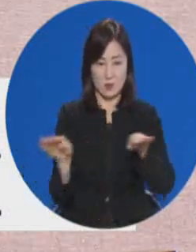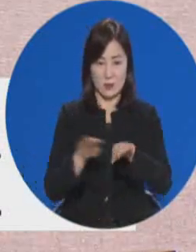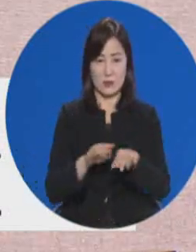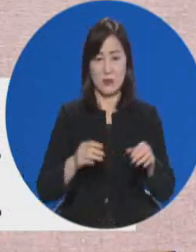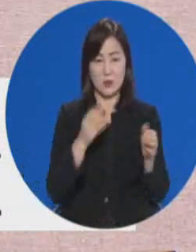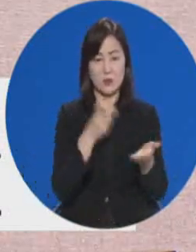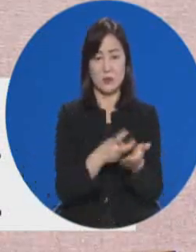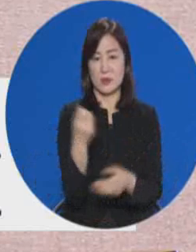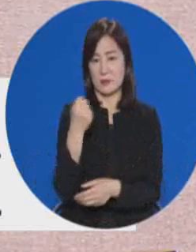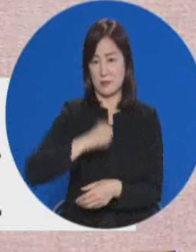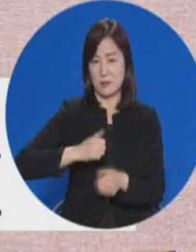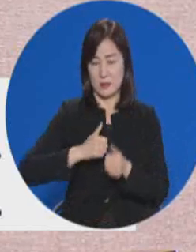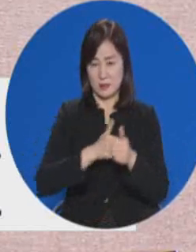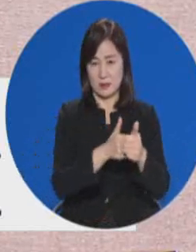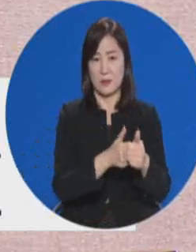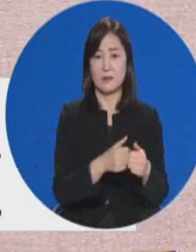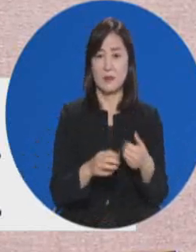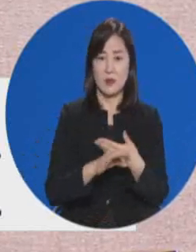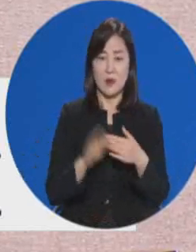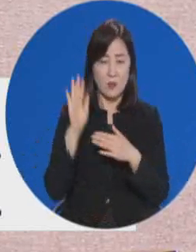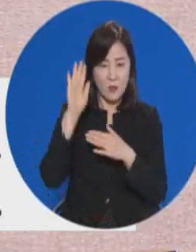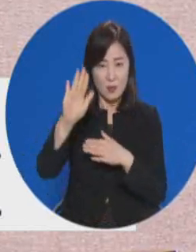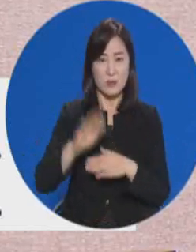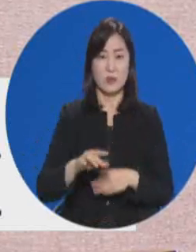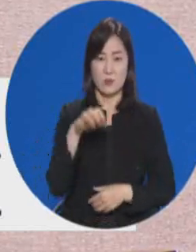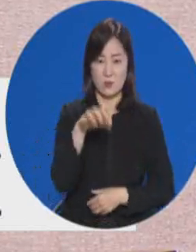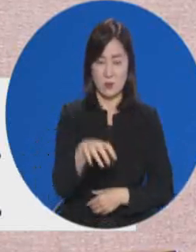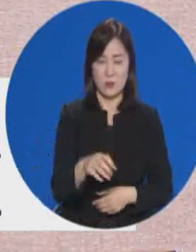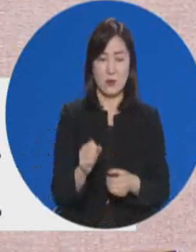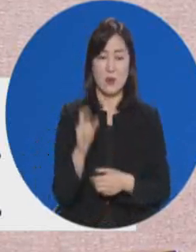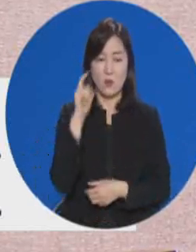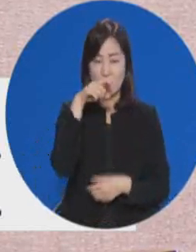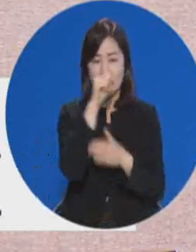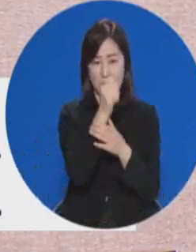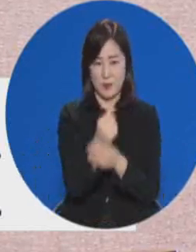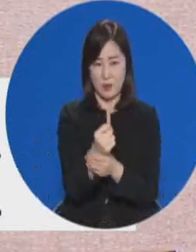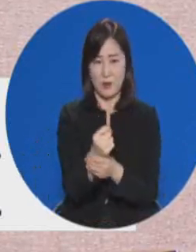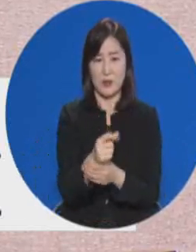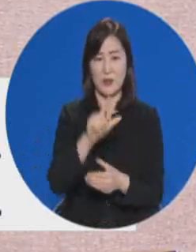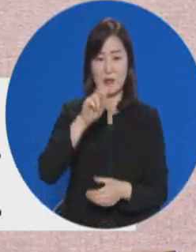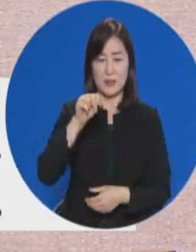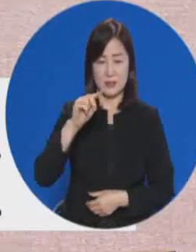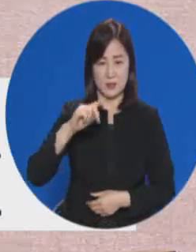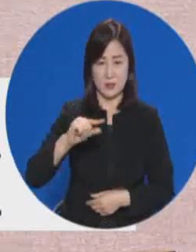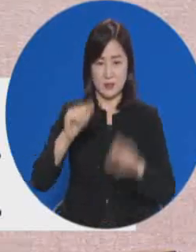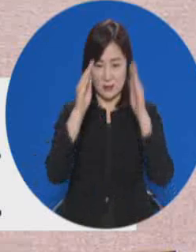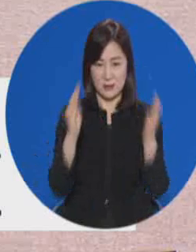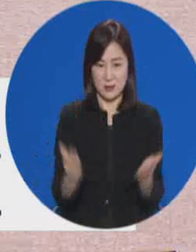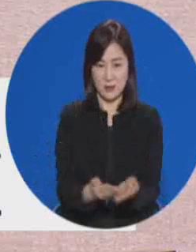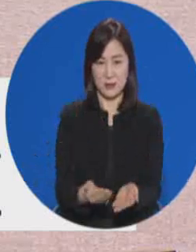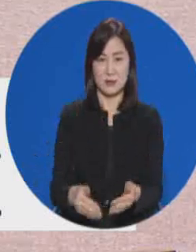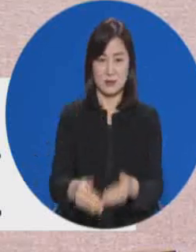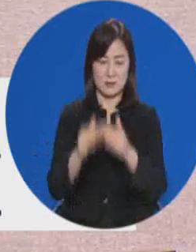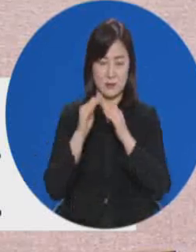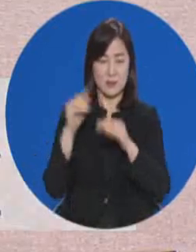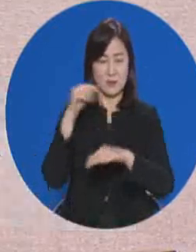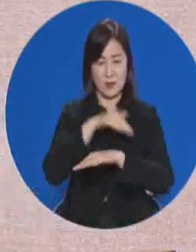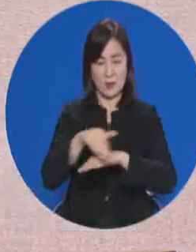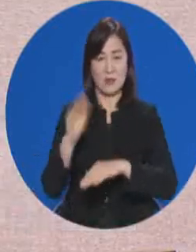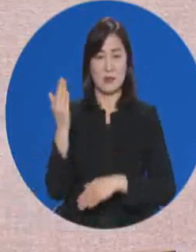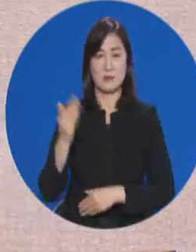진행되지 않는다면 먼 미래에 이곳은 오염덩어리의 에너지 탱크 터미널 등이 시설물이